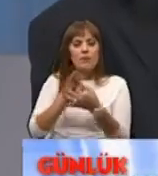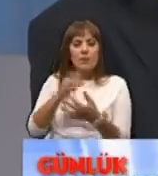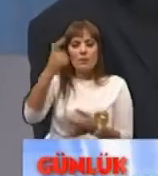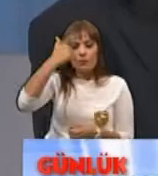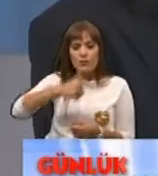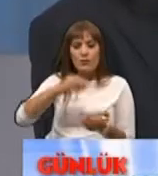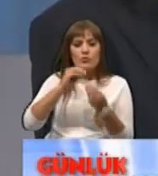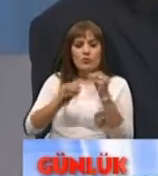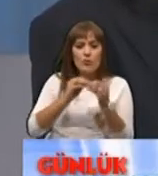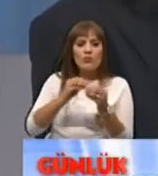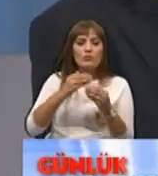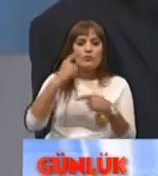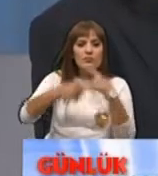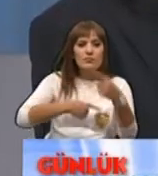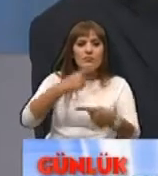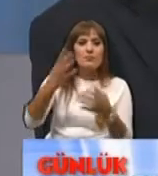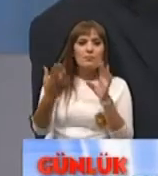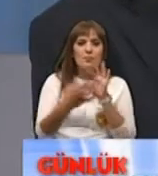metabolik sorunlarına bağlı